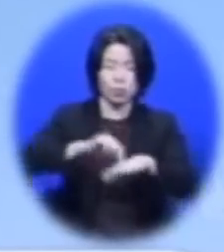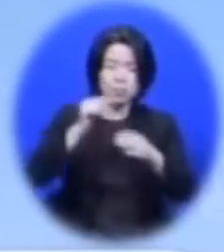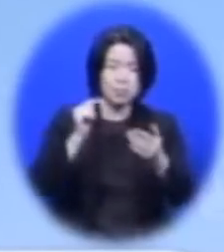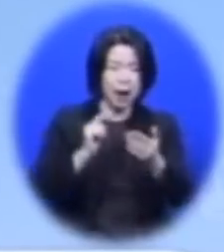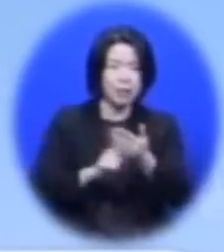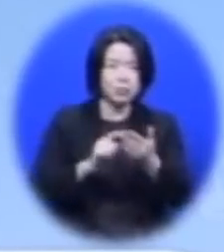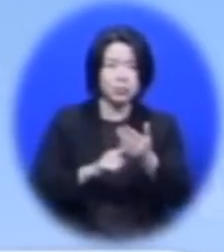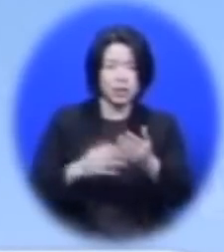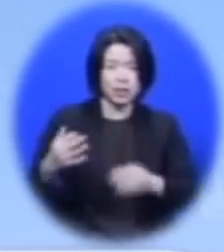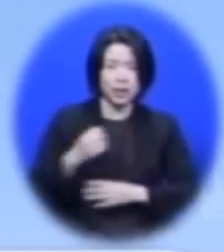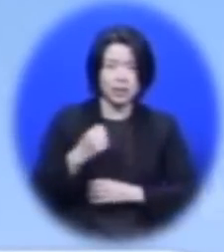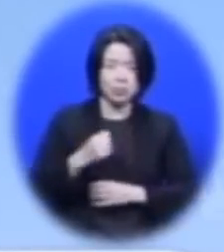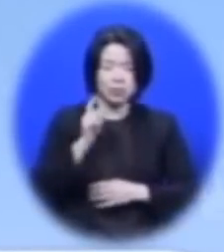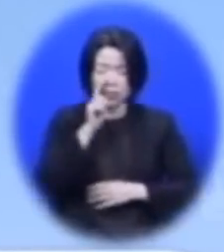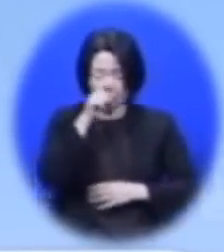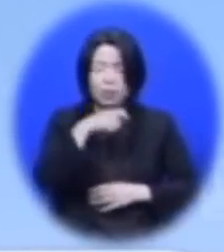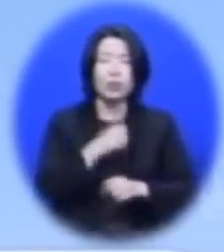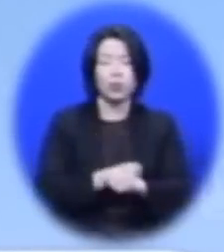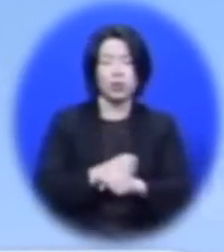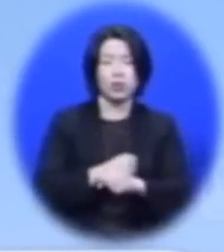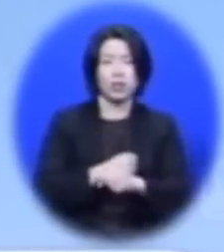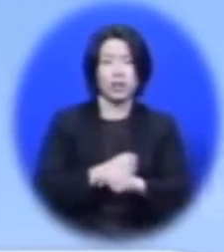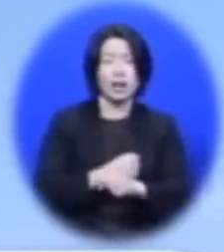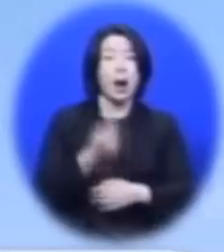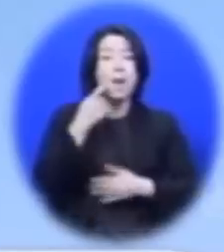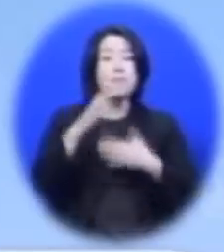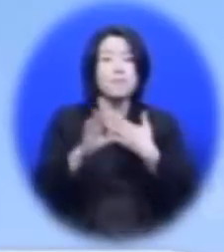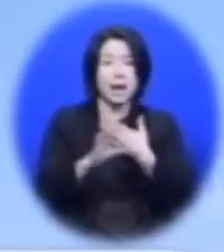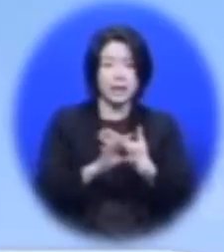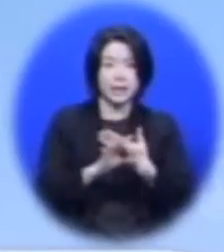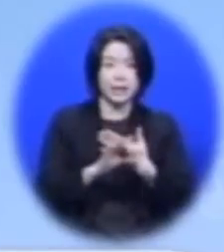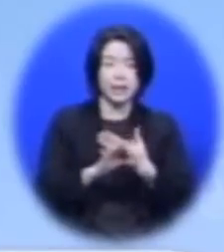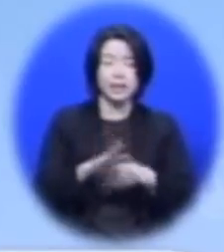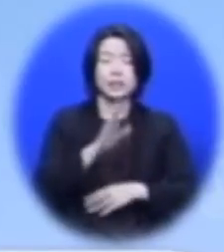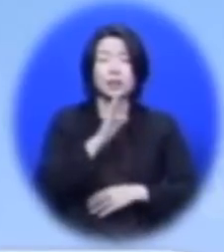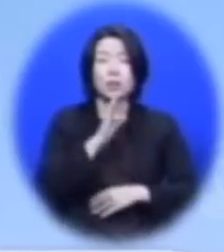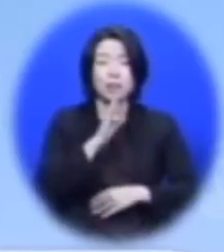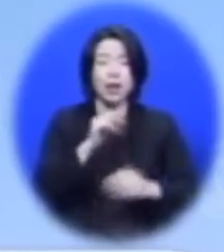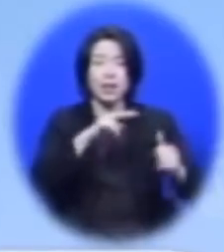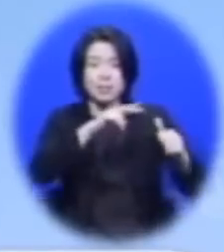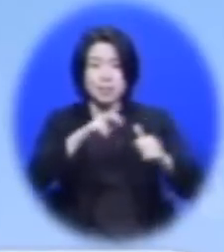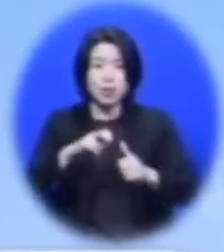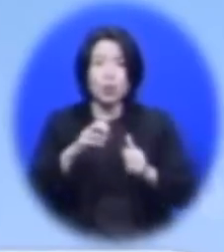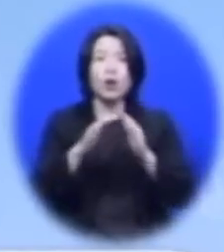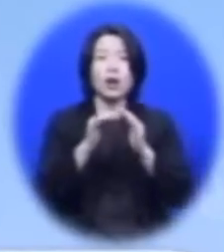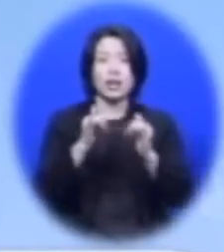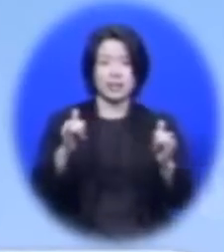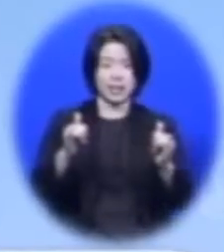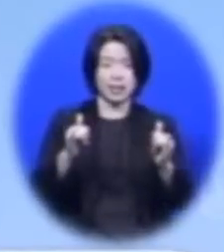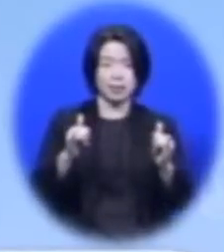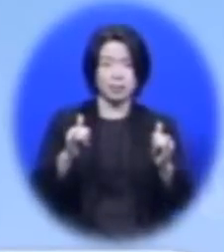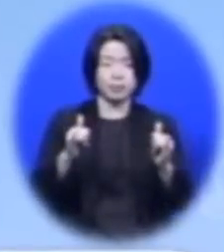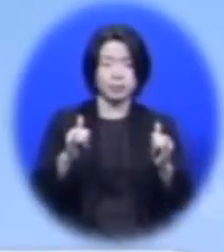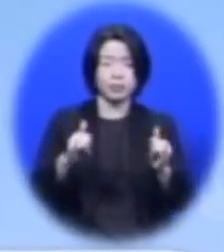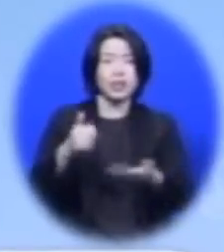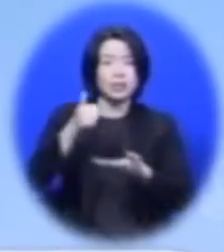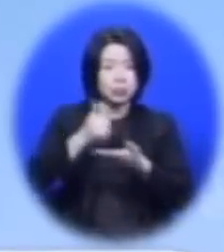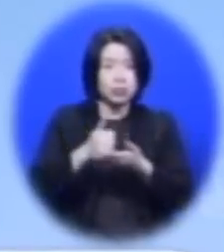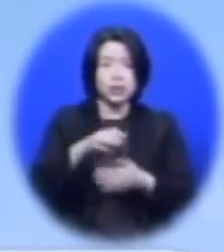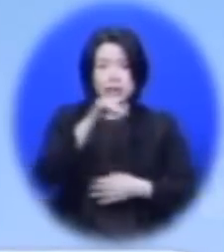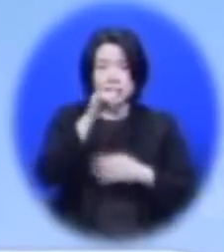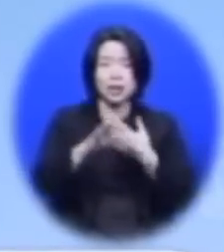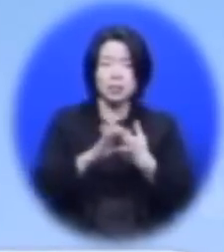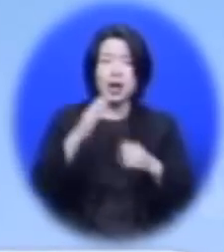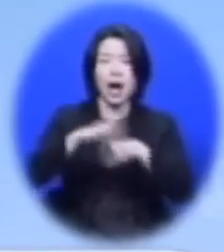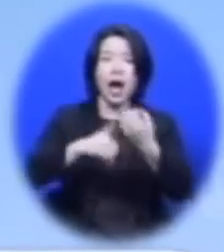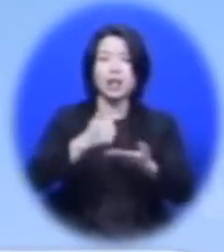어쩌면 그렇게 더러운가 말입니다. 만약에 정말 미워할 분이 있다면